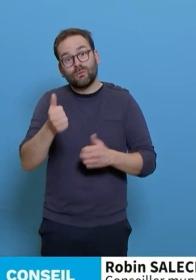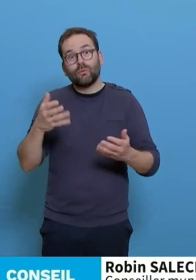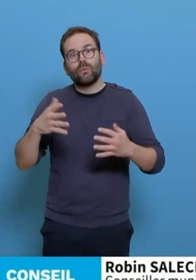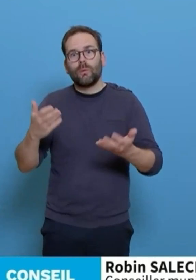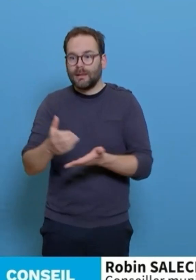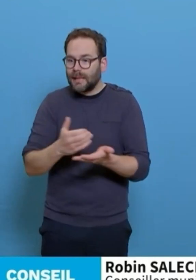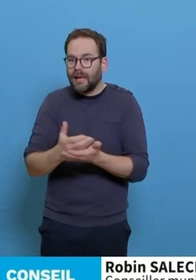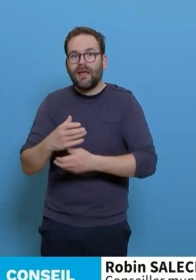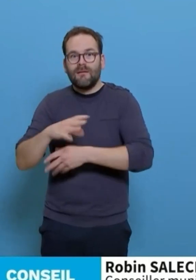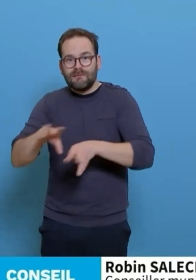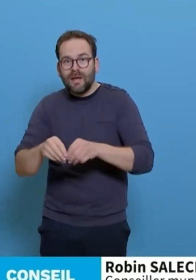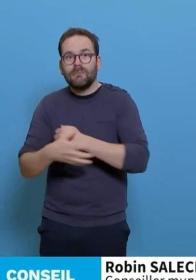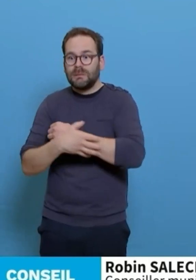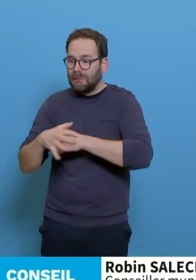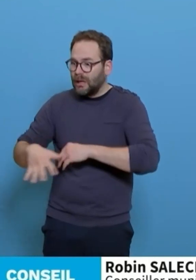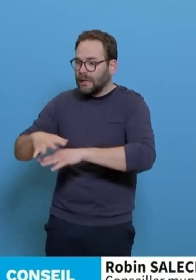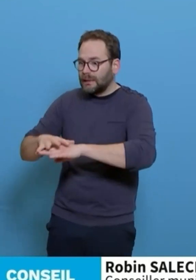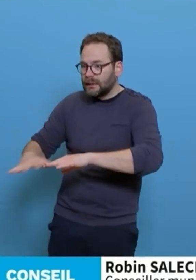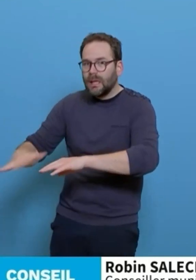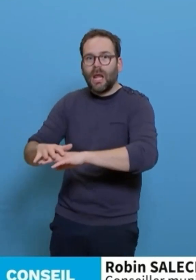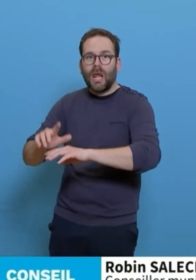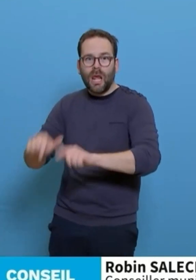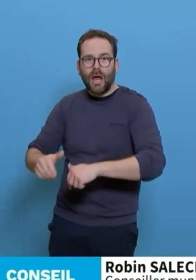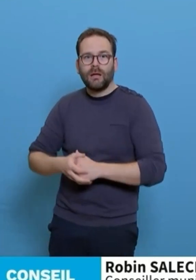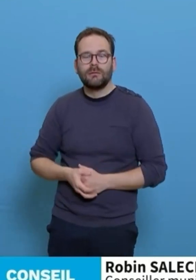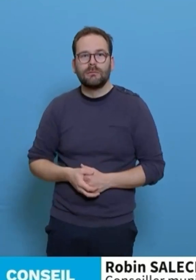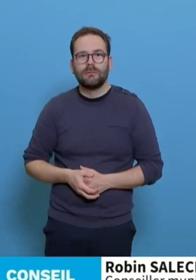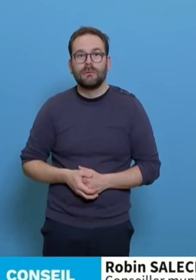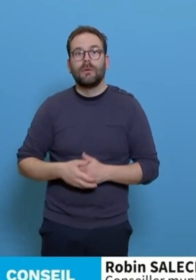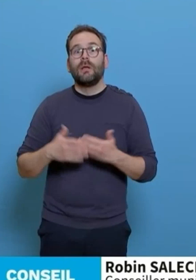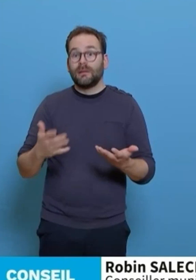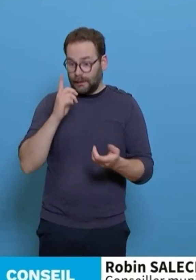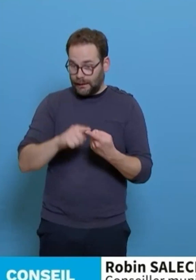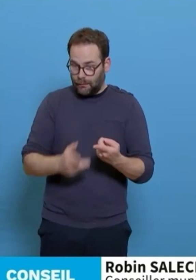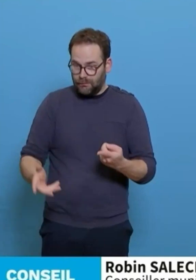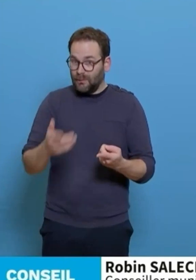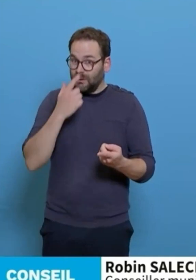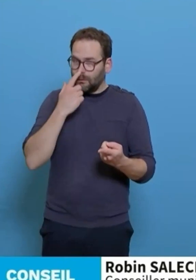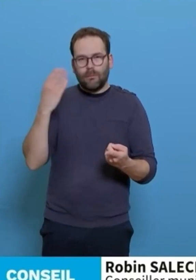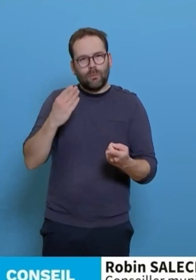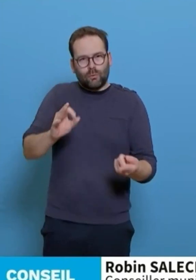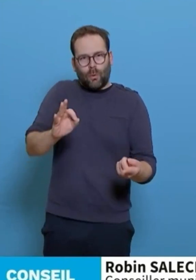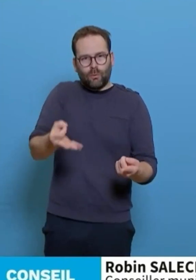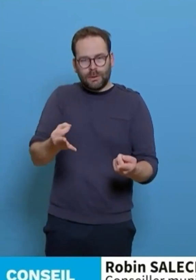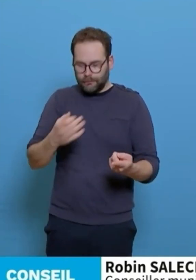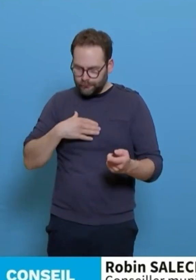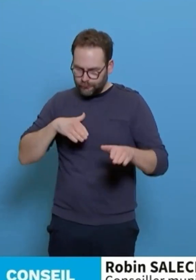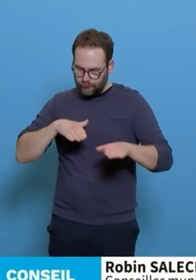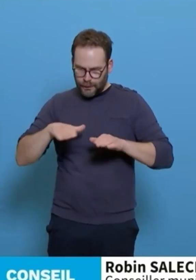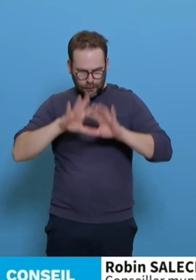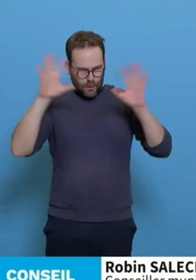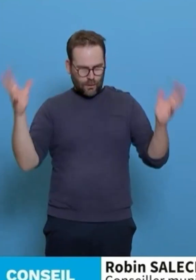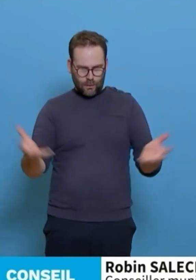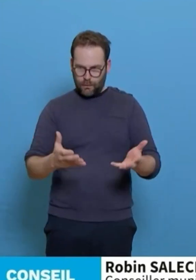les salariés, les familles, notamment dans nos quartiers d'habitat populaire. Ce sujet nécessite d'ailleurs une approche